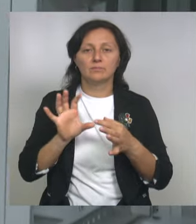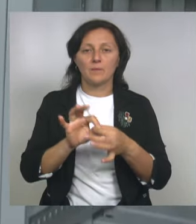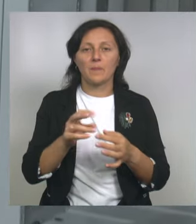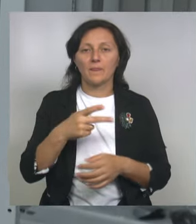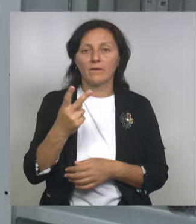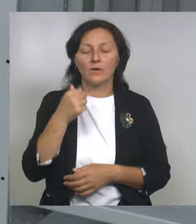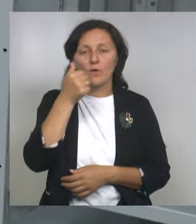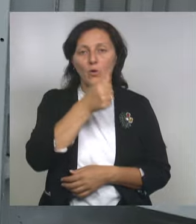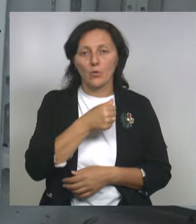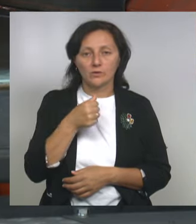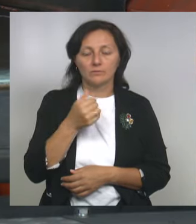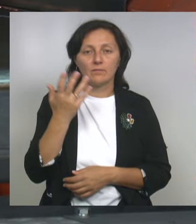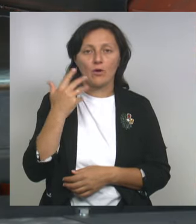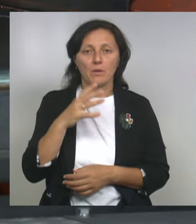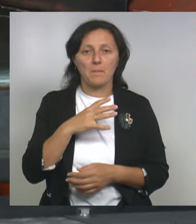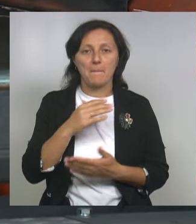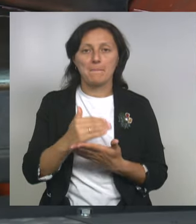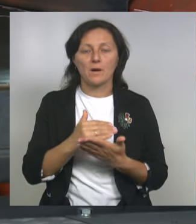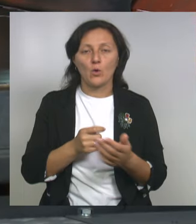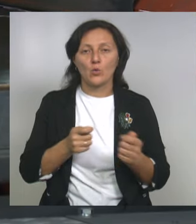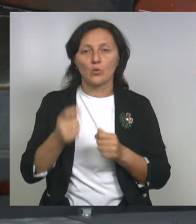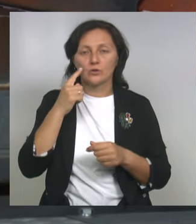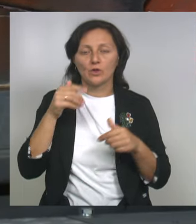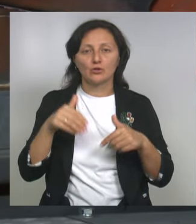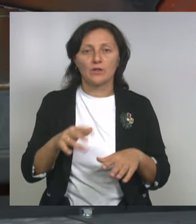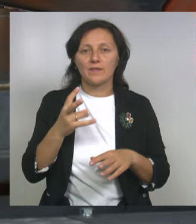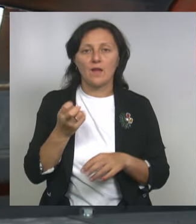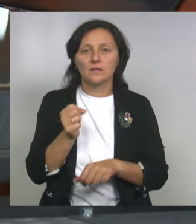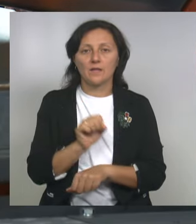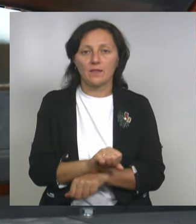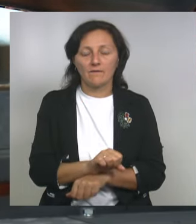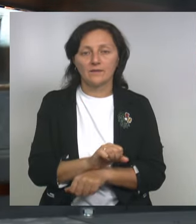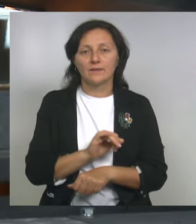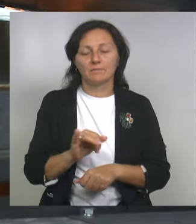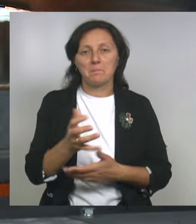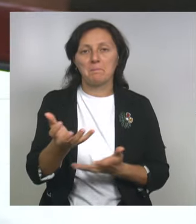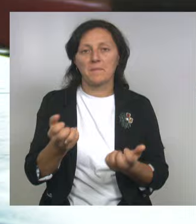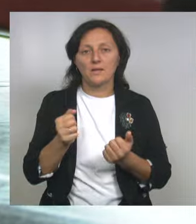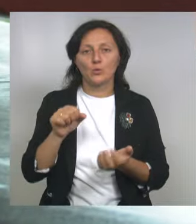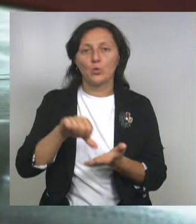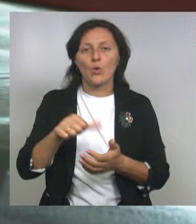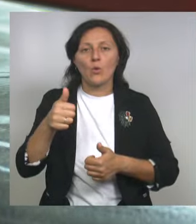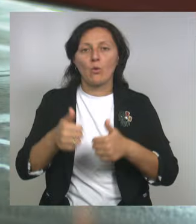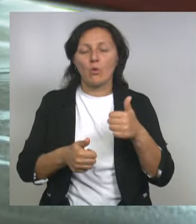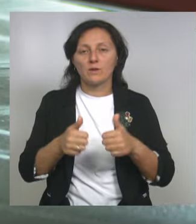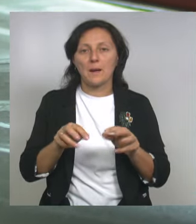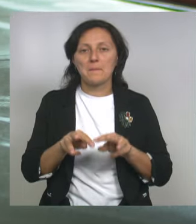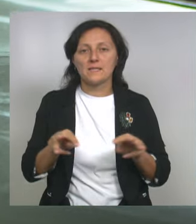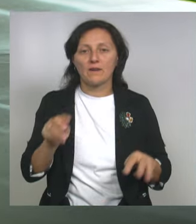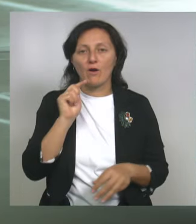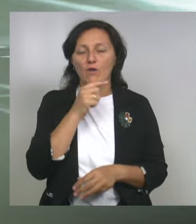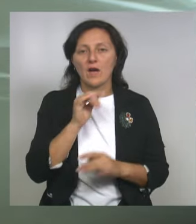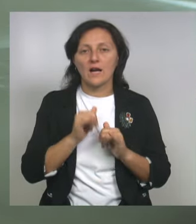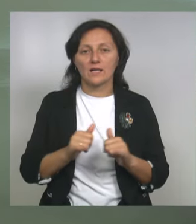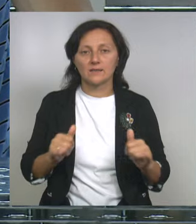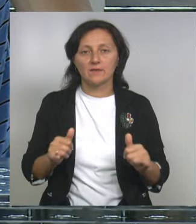После успешного прохождения программы руководство решило не останавливаться на достигнутом и принять участие в конкурсе Минэкономразвития региона с